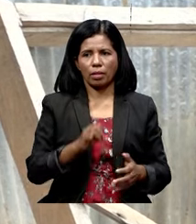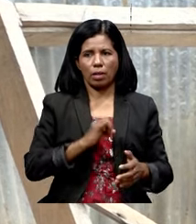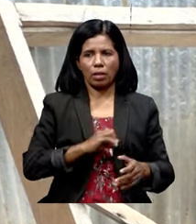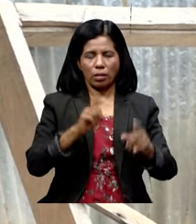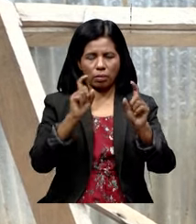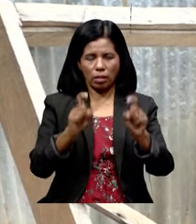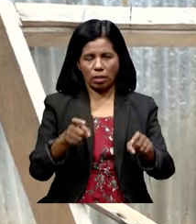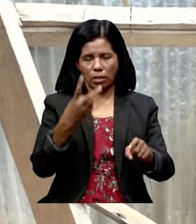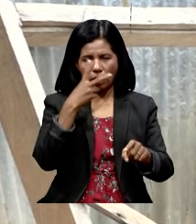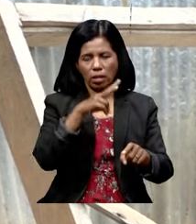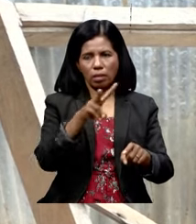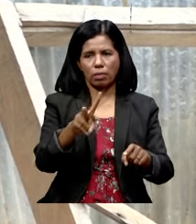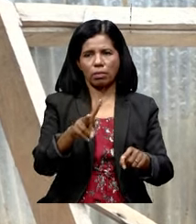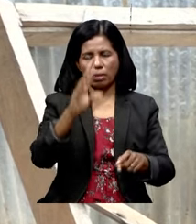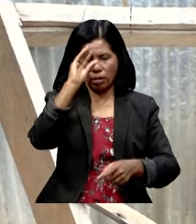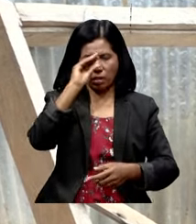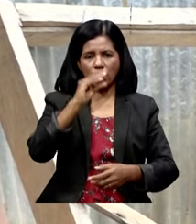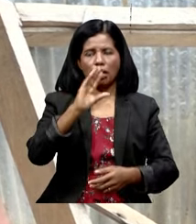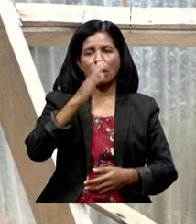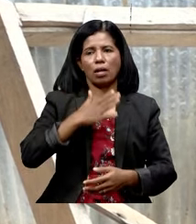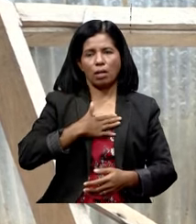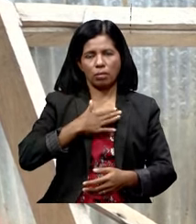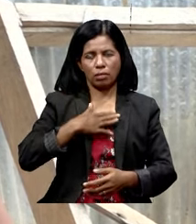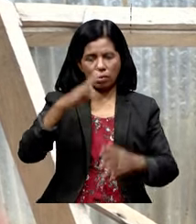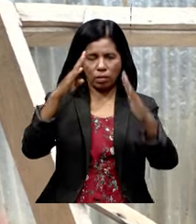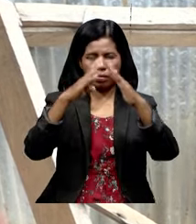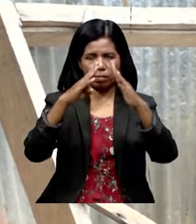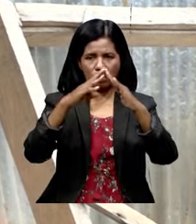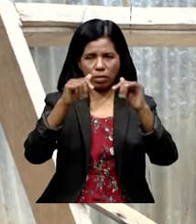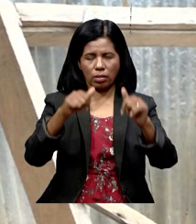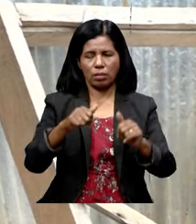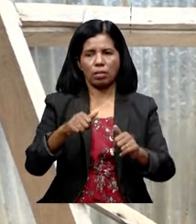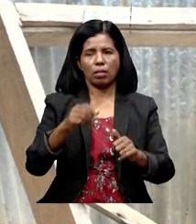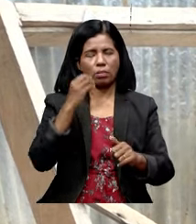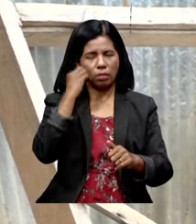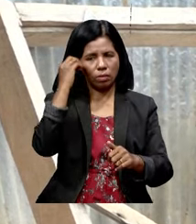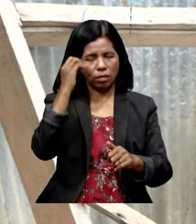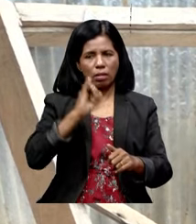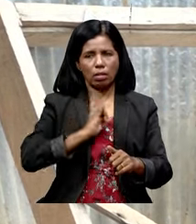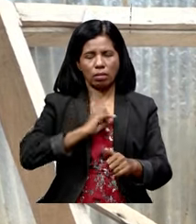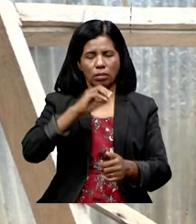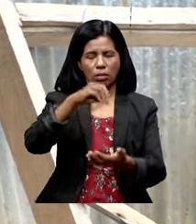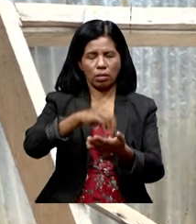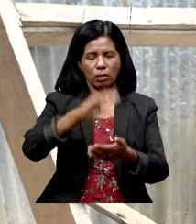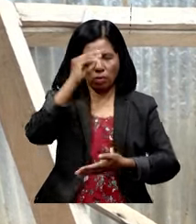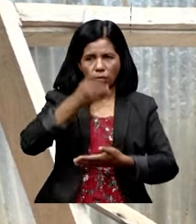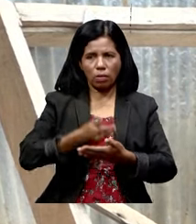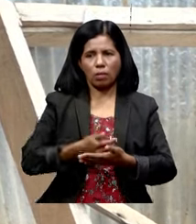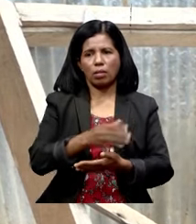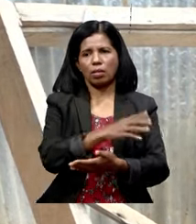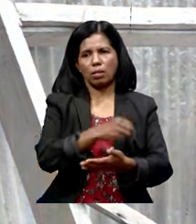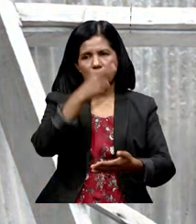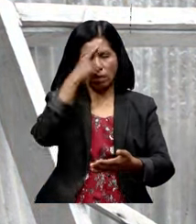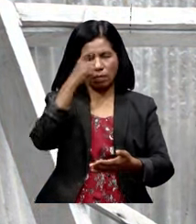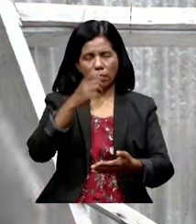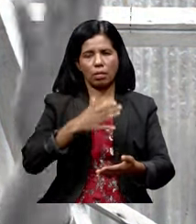hare hanu umane hanu an hal tahun uan yang turut tambah untuk ketujuan